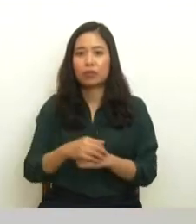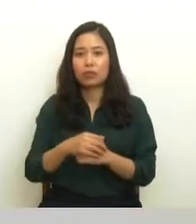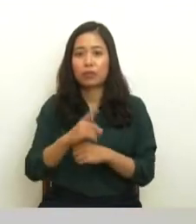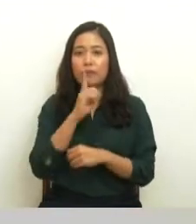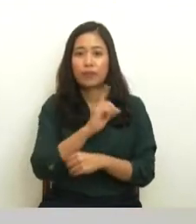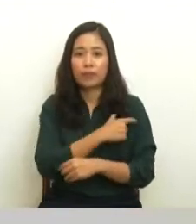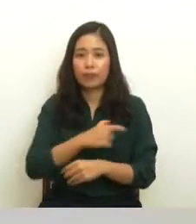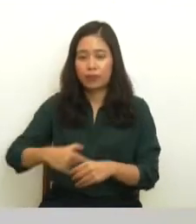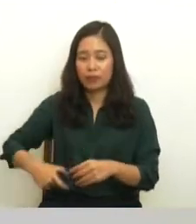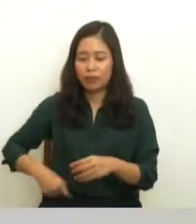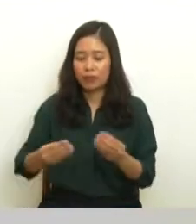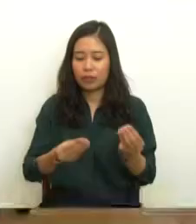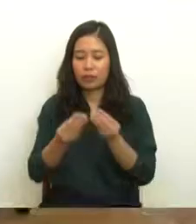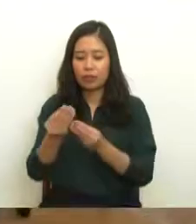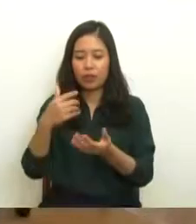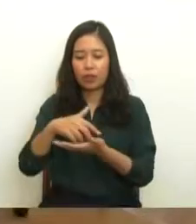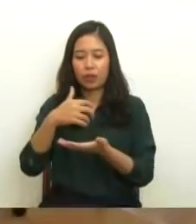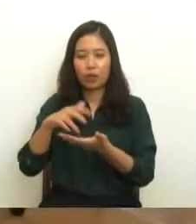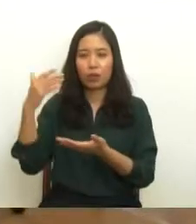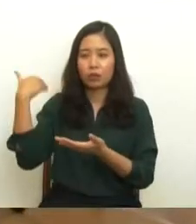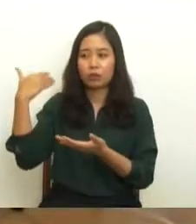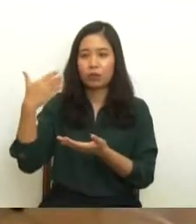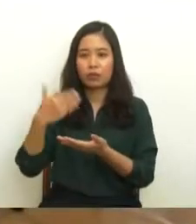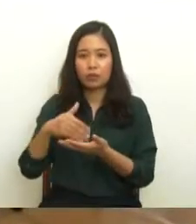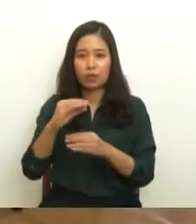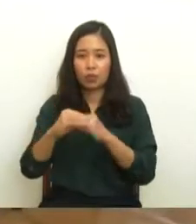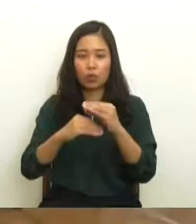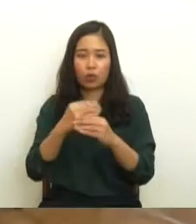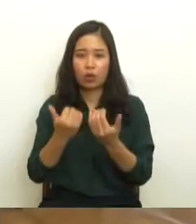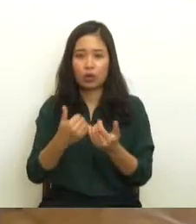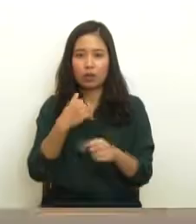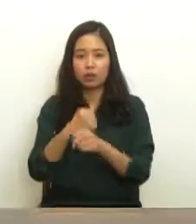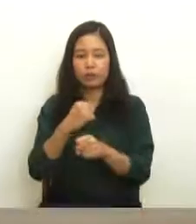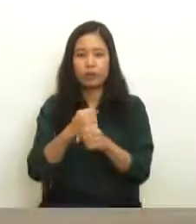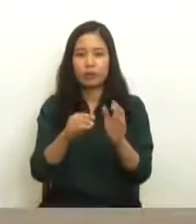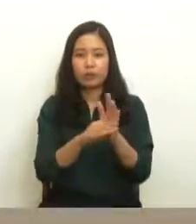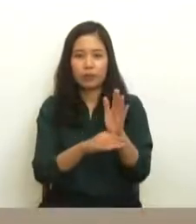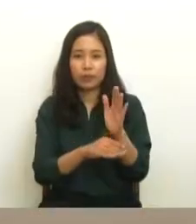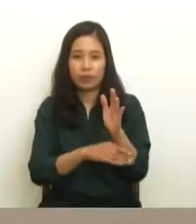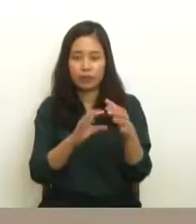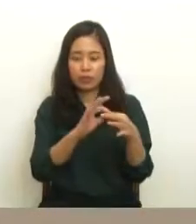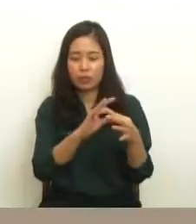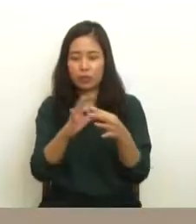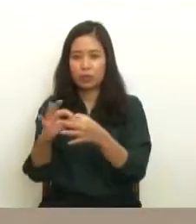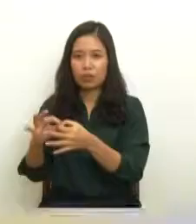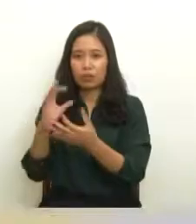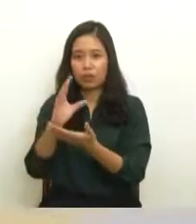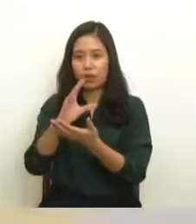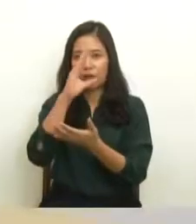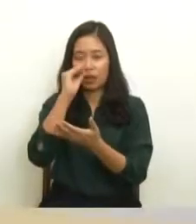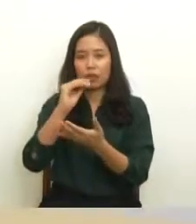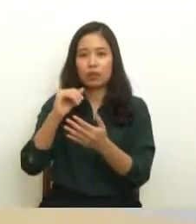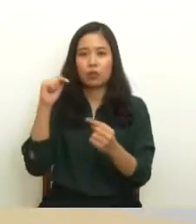นำหรี่ที่มาที่ของโครงการรวมไปถึงแนวทางการดำเในงานของโครงการที่จะเกี่วกับการศึกษ่คามระะ